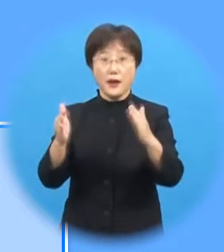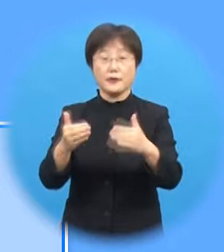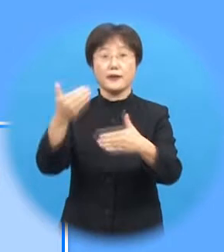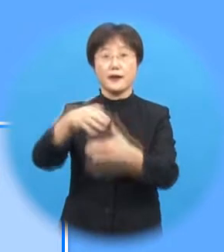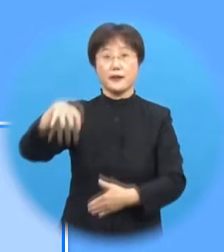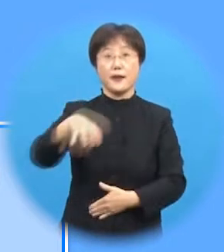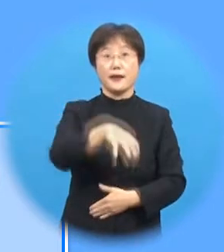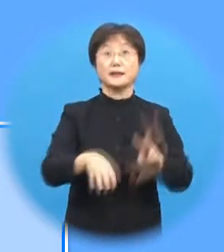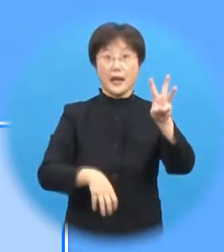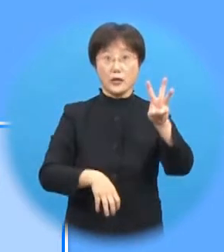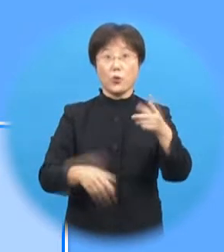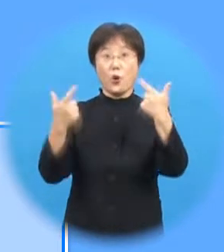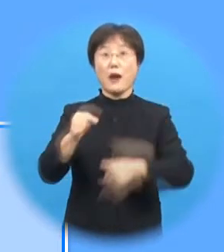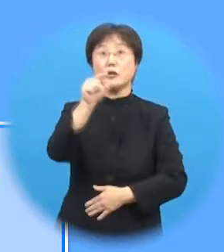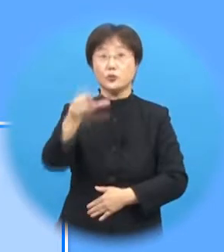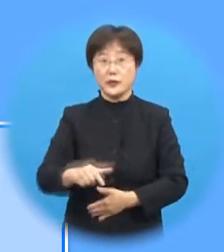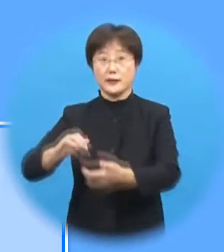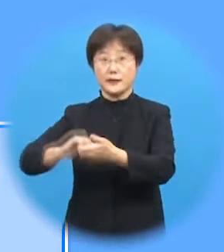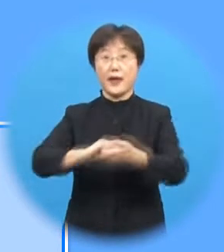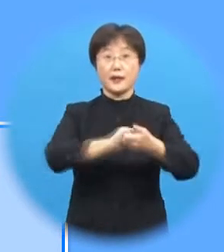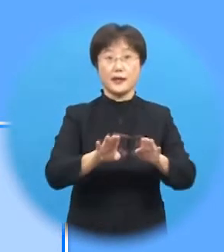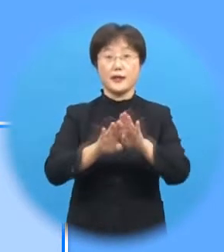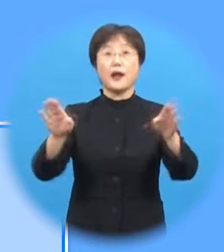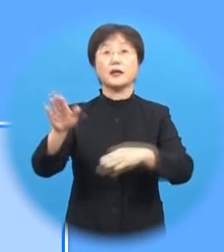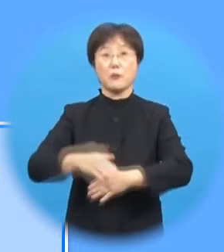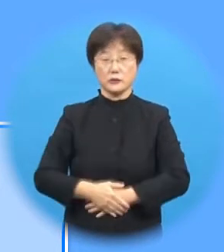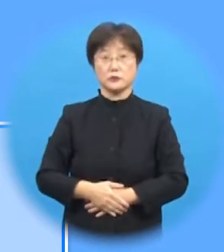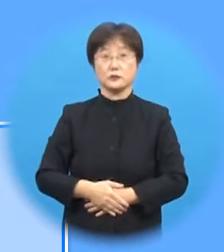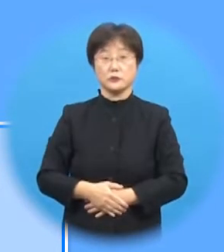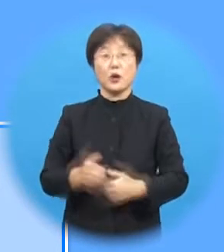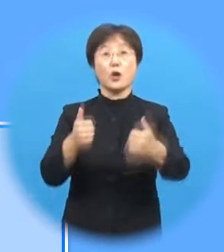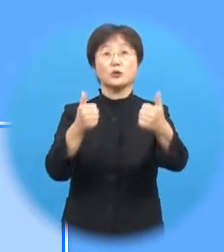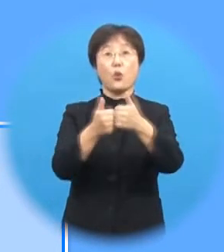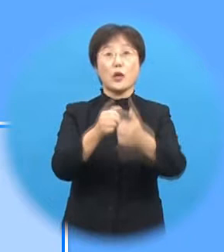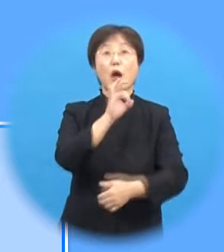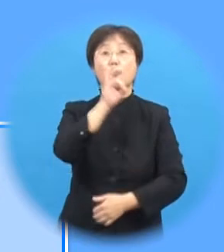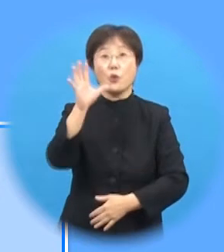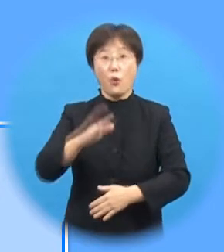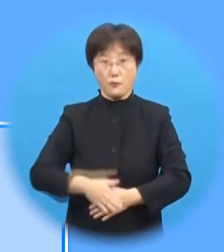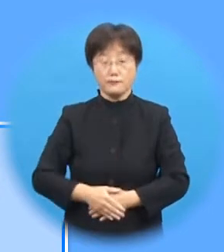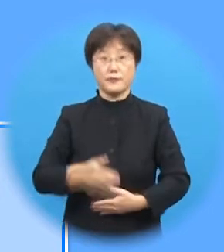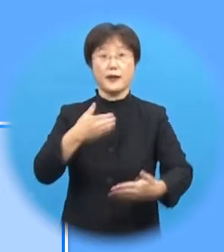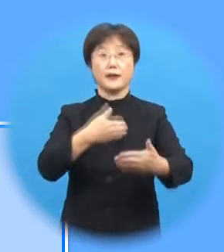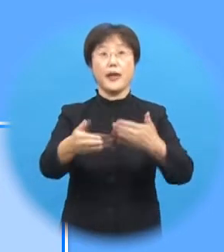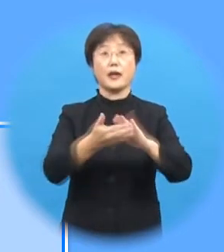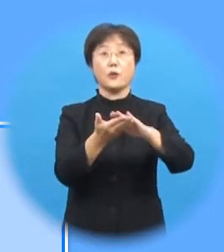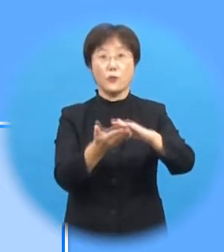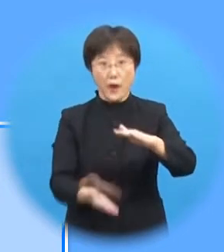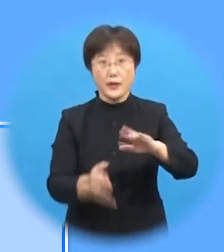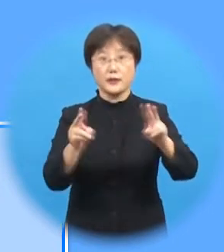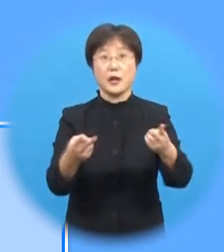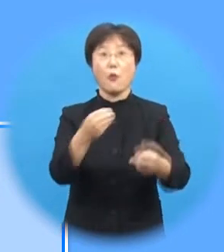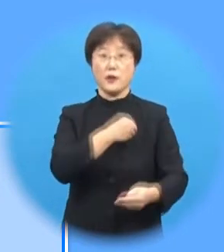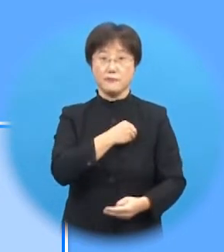内3カ所で毎月定期的に実施しています。相談は無料、経験豊富な専門員が対